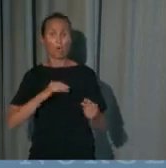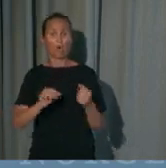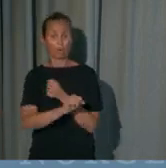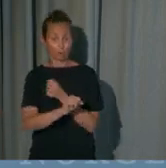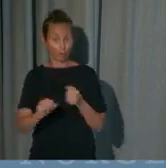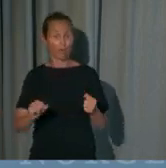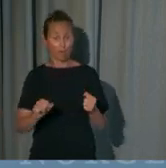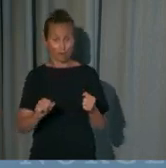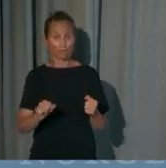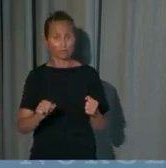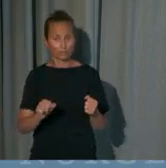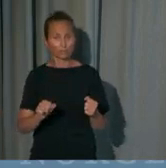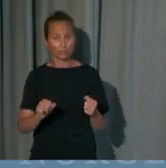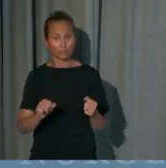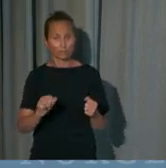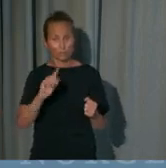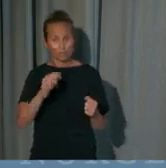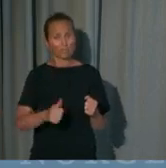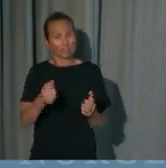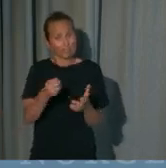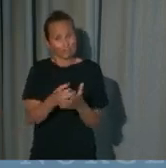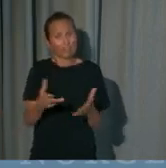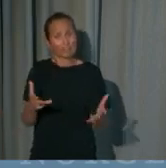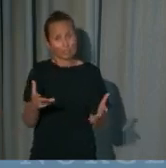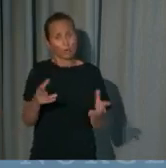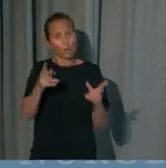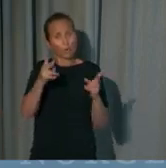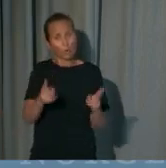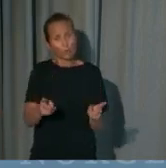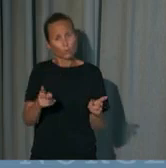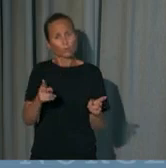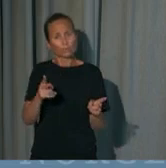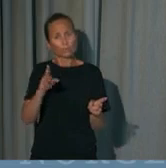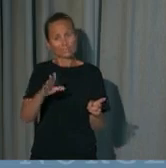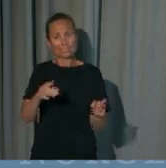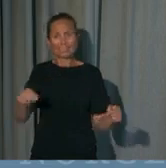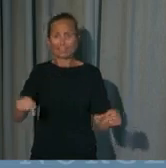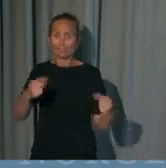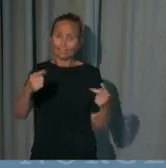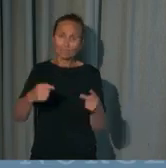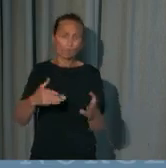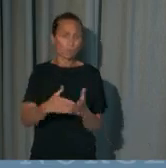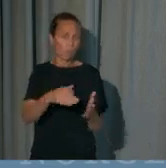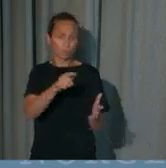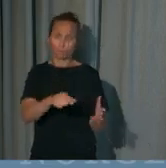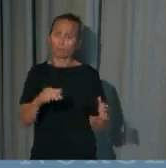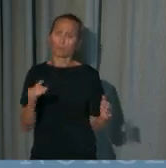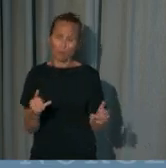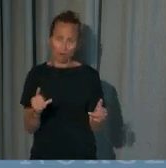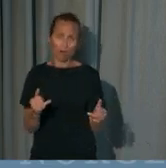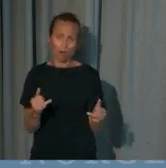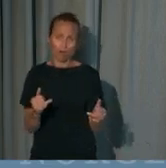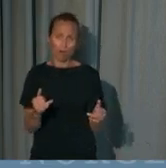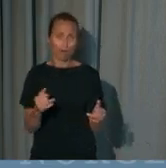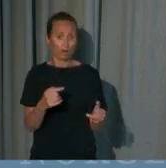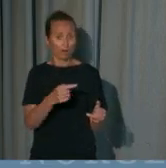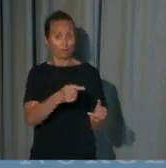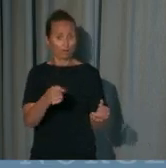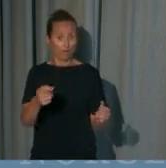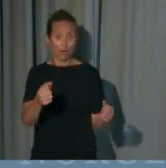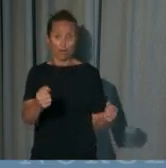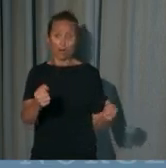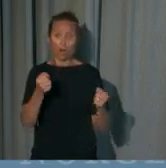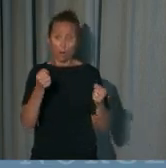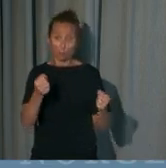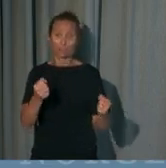forsvare som våre viktigste verdier, også har sine fiender og motstandere. Og som har kapasitet og